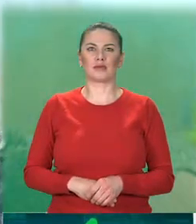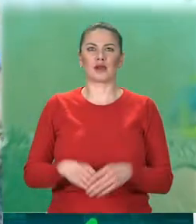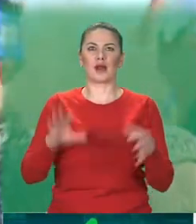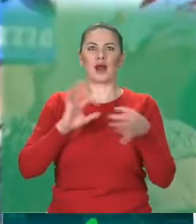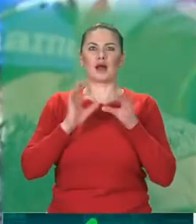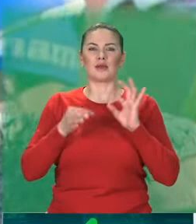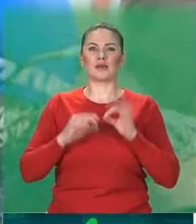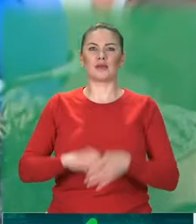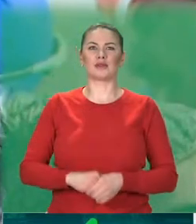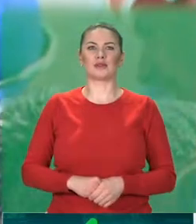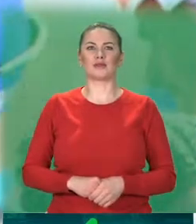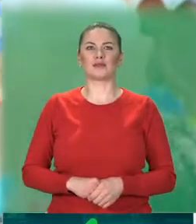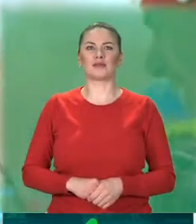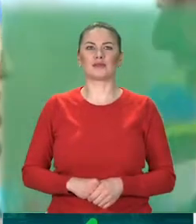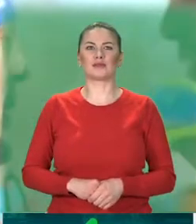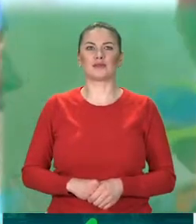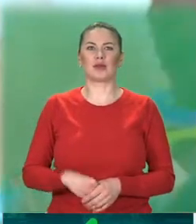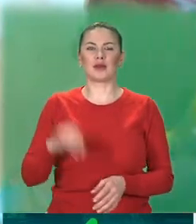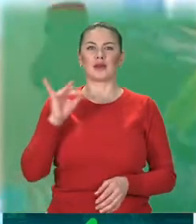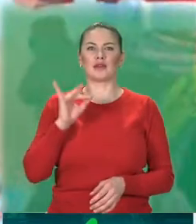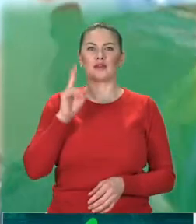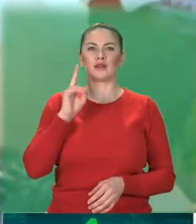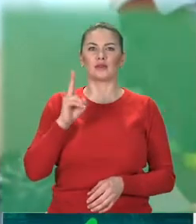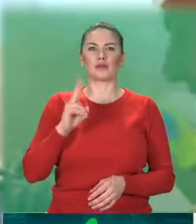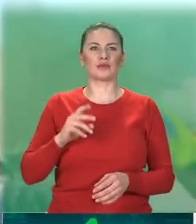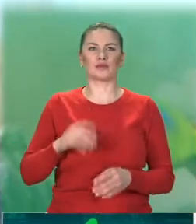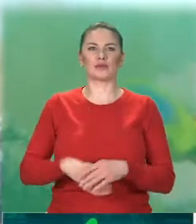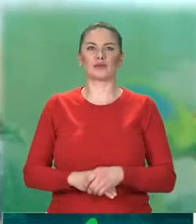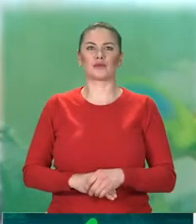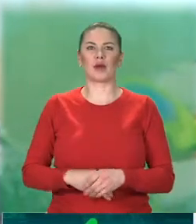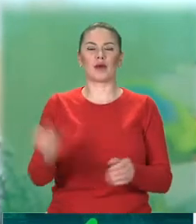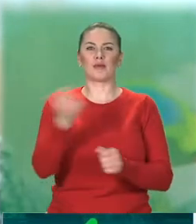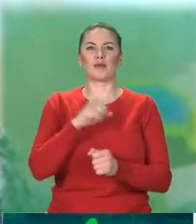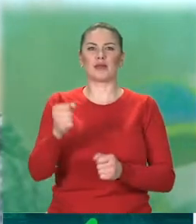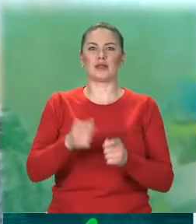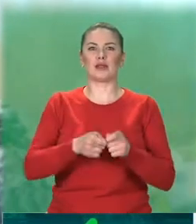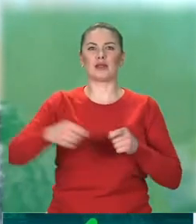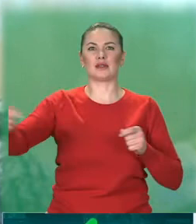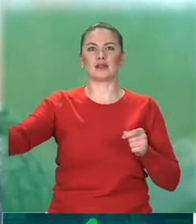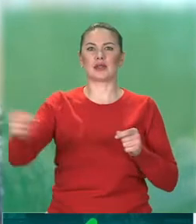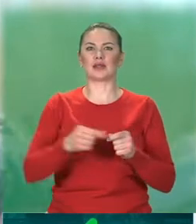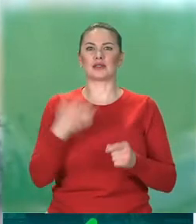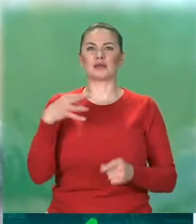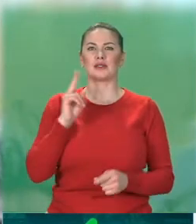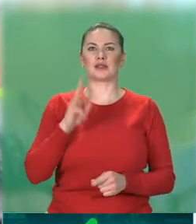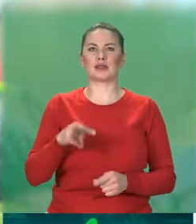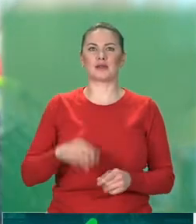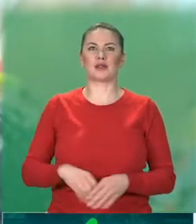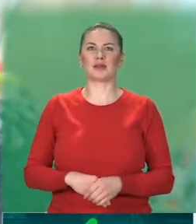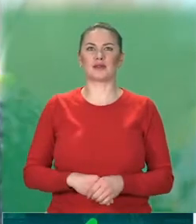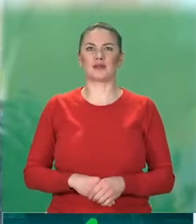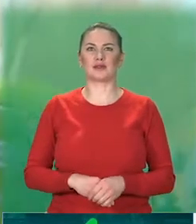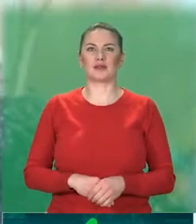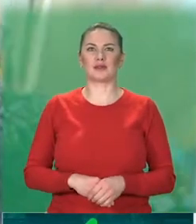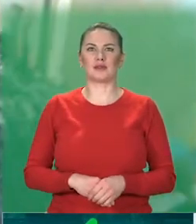сборной команды России, начал натягивать. Мы поехали за ним, вчетвером уехали. Куда